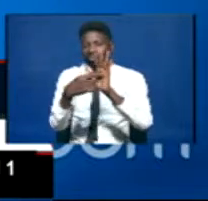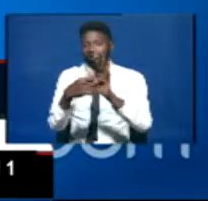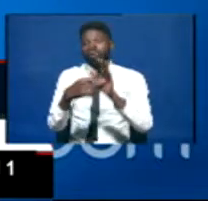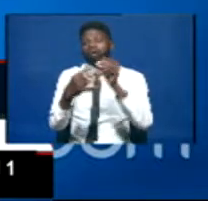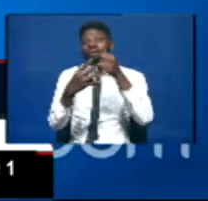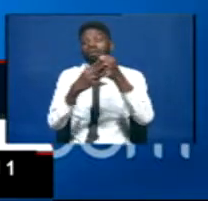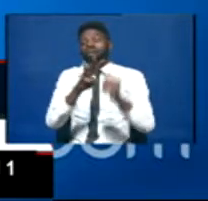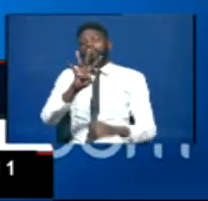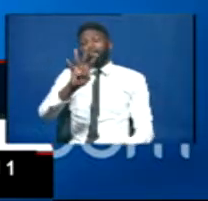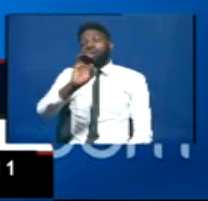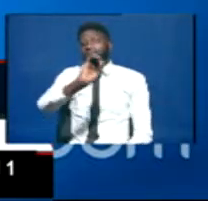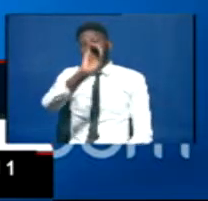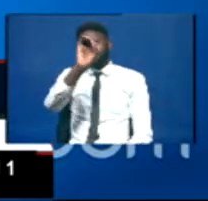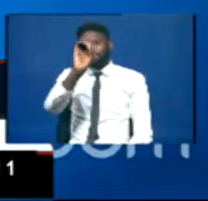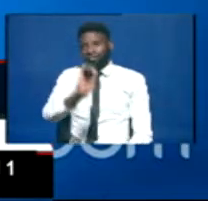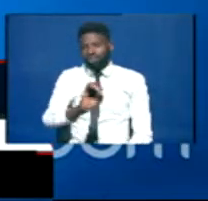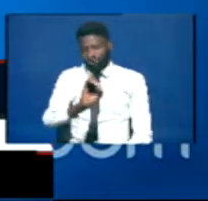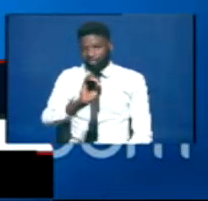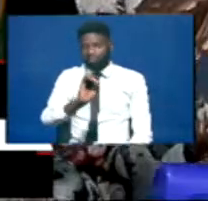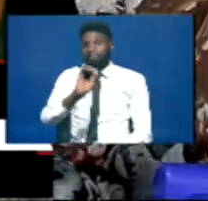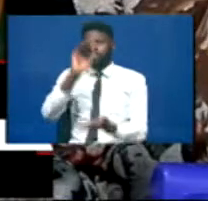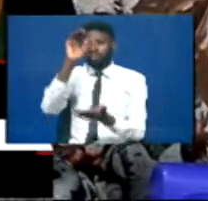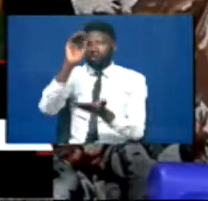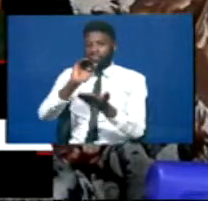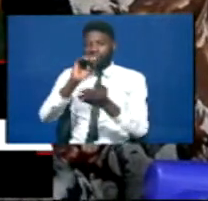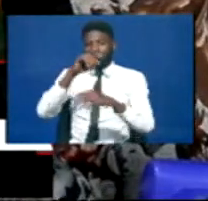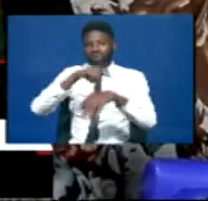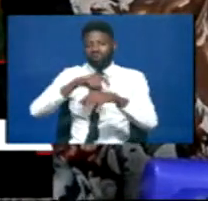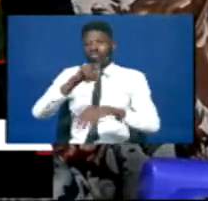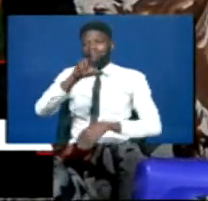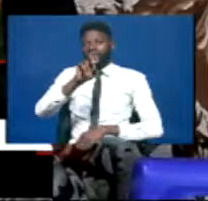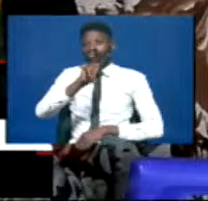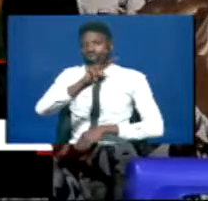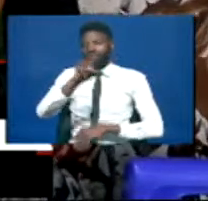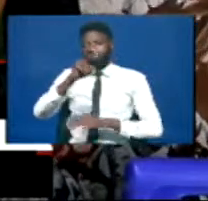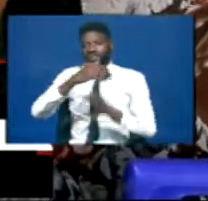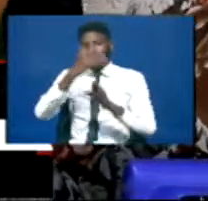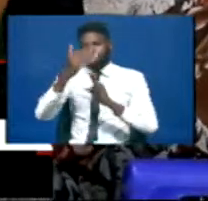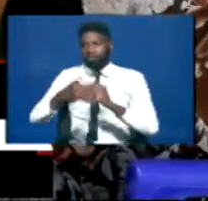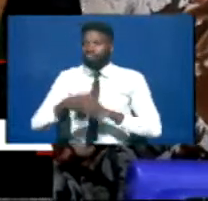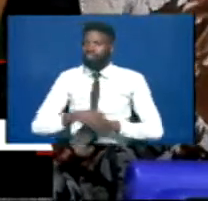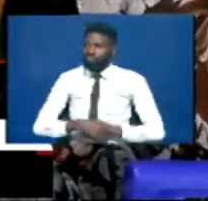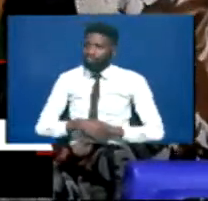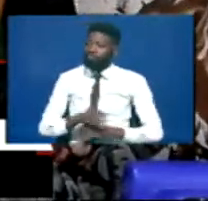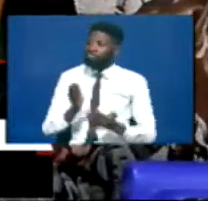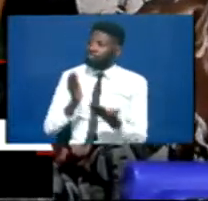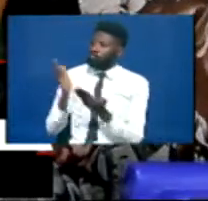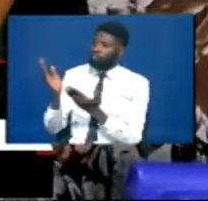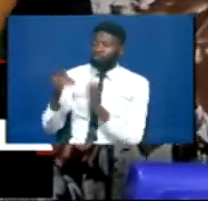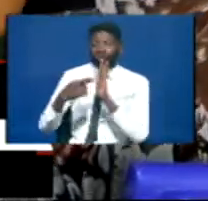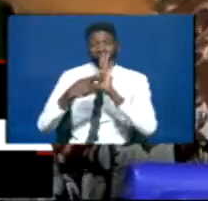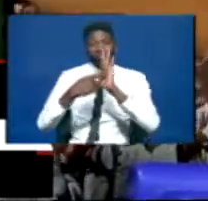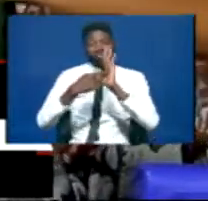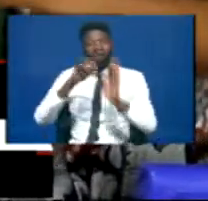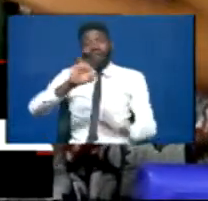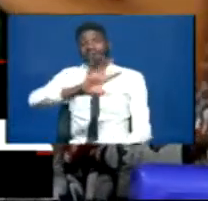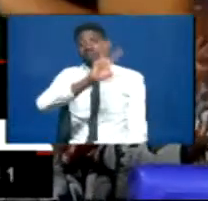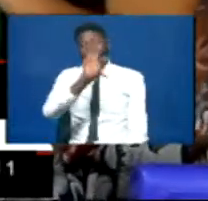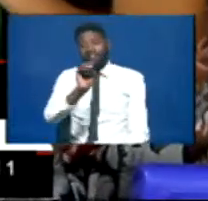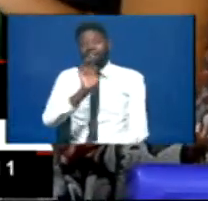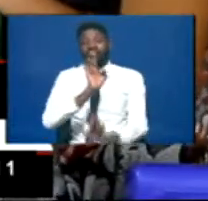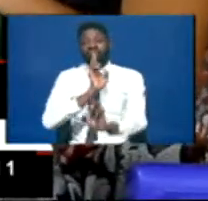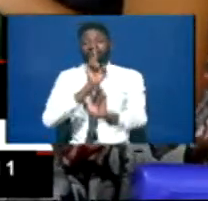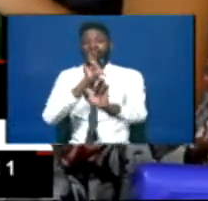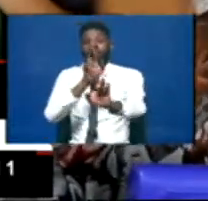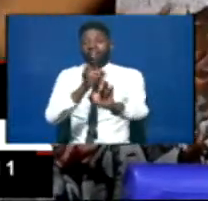that number for the region by the end of 2022. Uchanganuzi huo unabainisha kwamba bara la Afrika liliripoti vifo